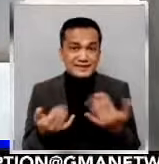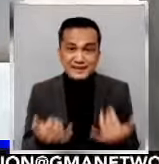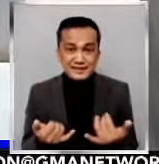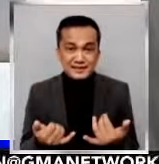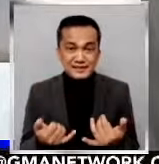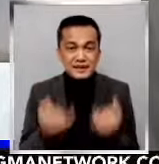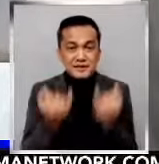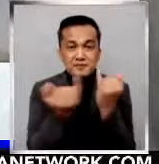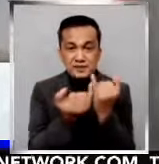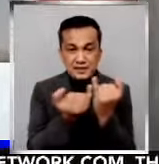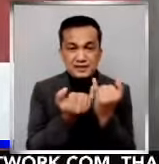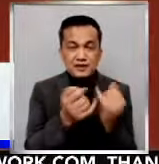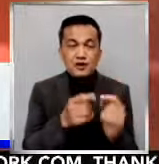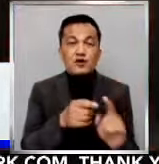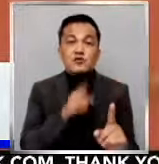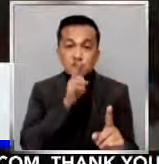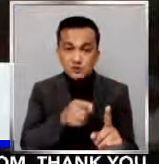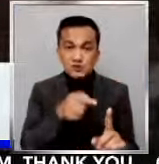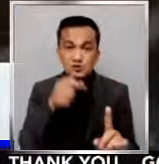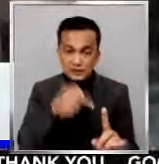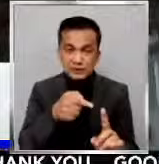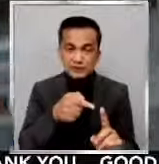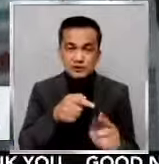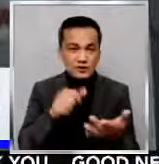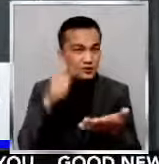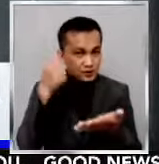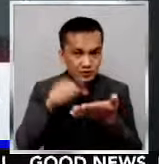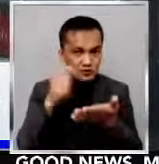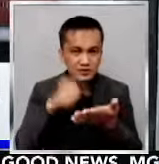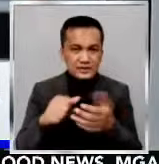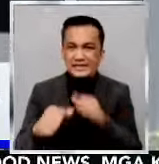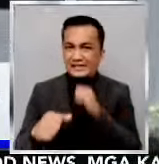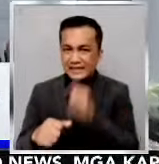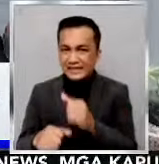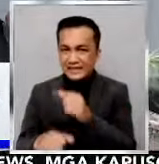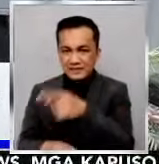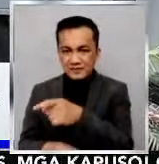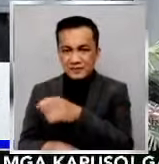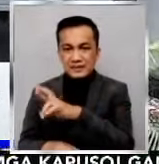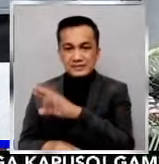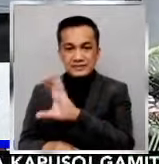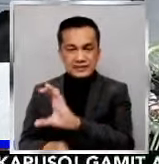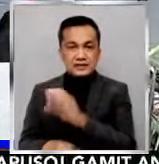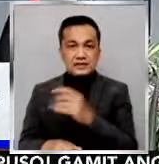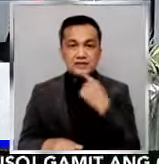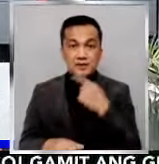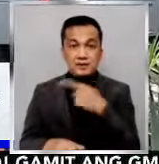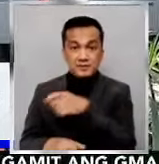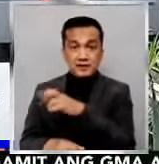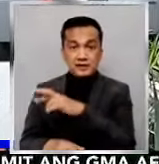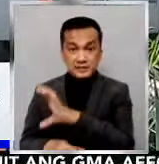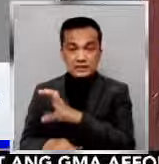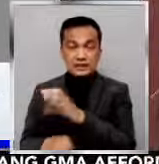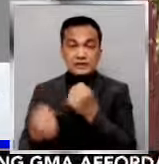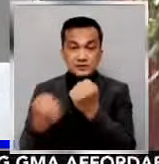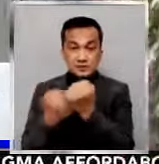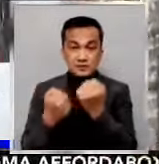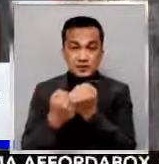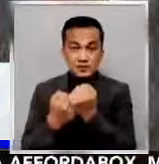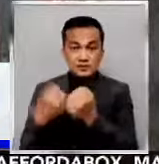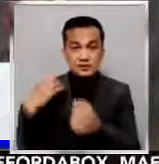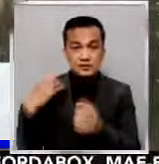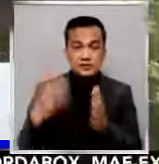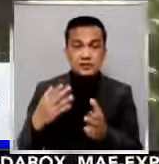talagang ino-audit nila at hindi ang Red Cross. Sabi naman ng Philippine Red Cross, sinusuportahan nila ang kanilang chairman na si Senador